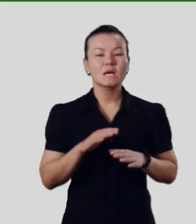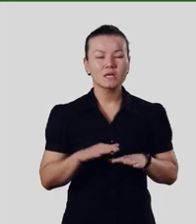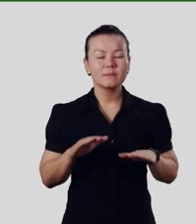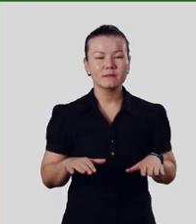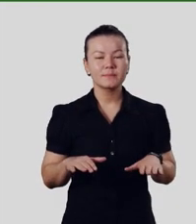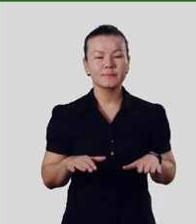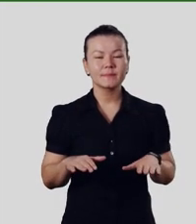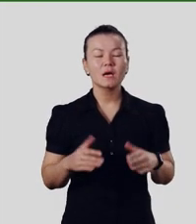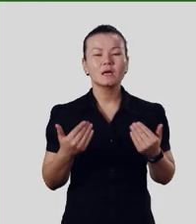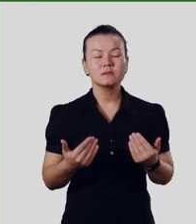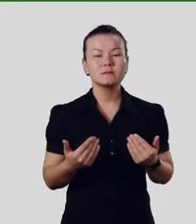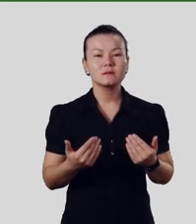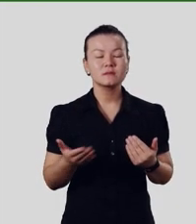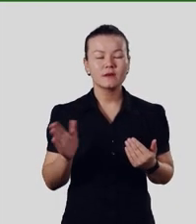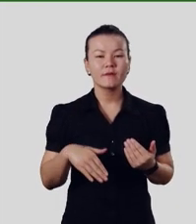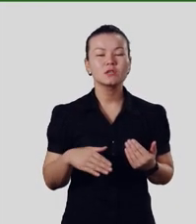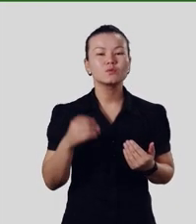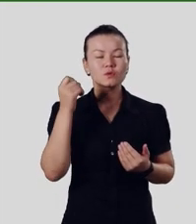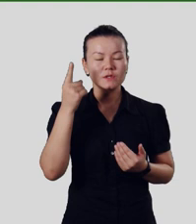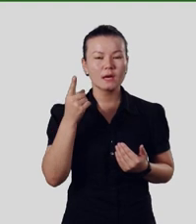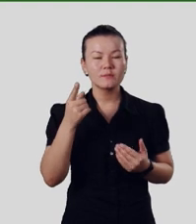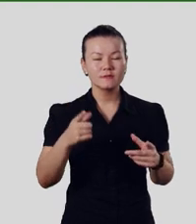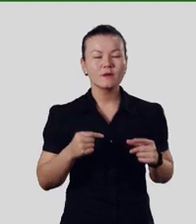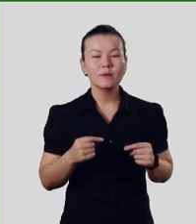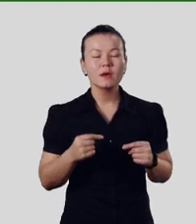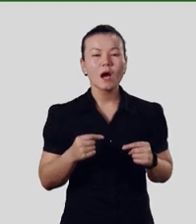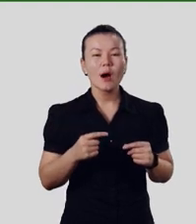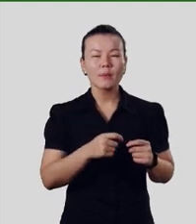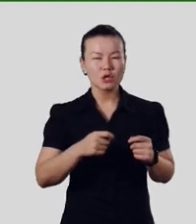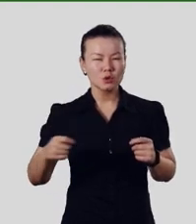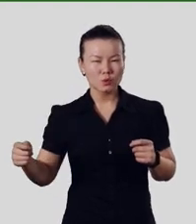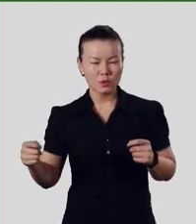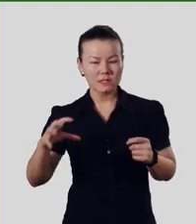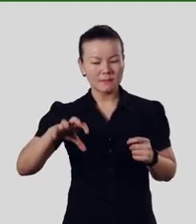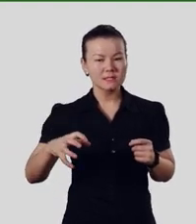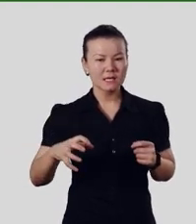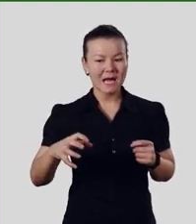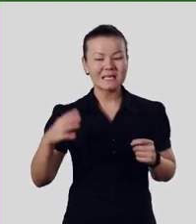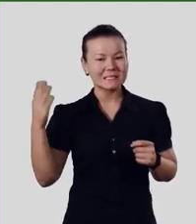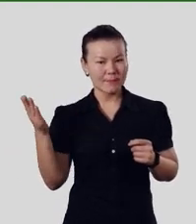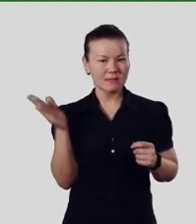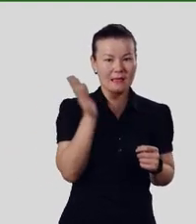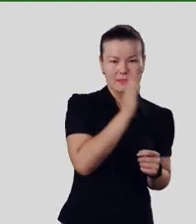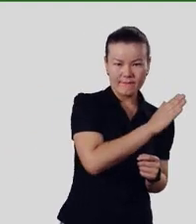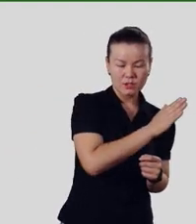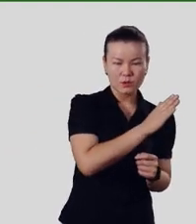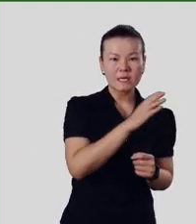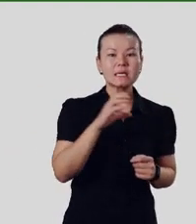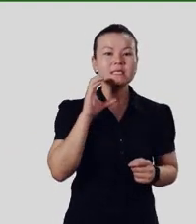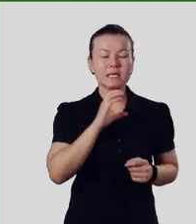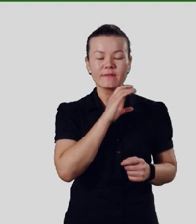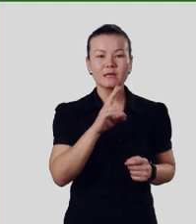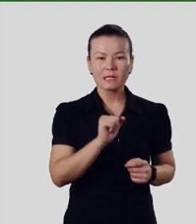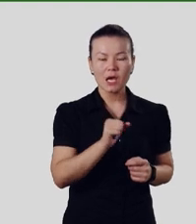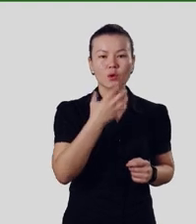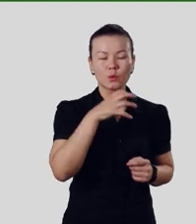Ребята, а теперь давайте определим с вами протяженность материка с запада на восток и с севера на